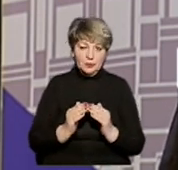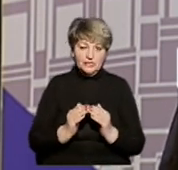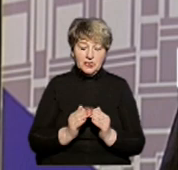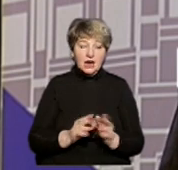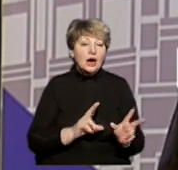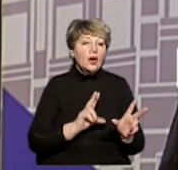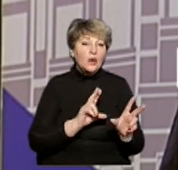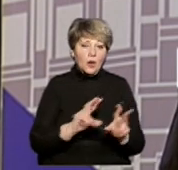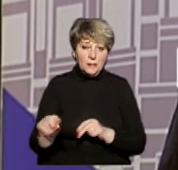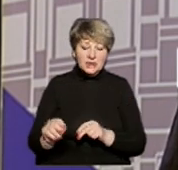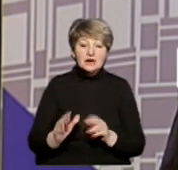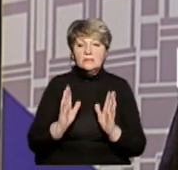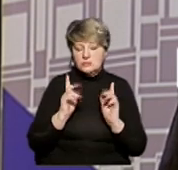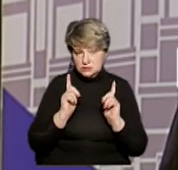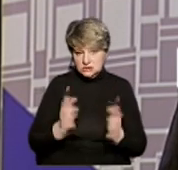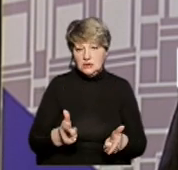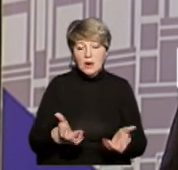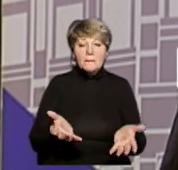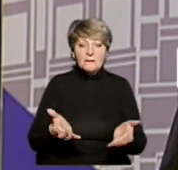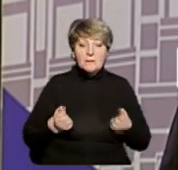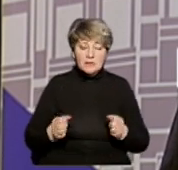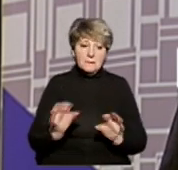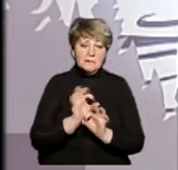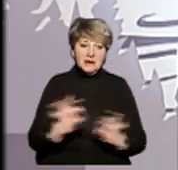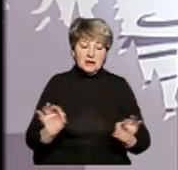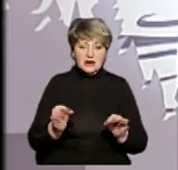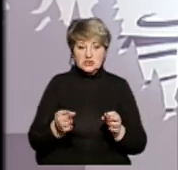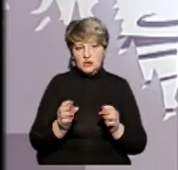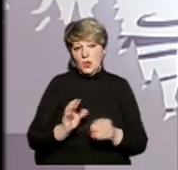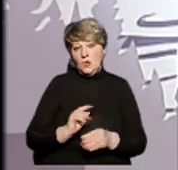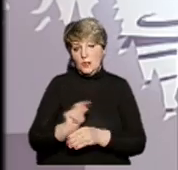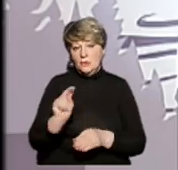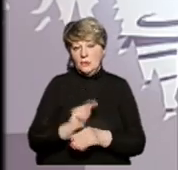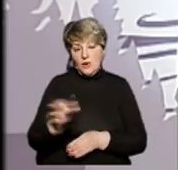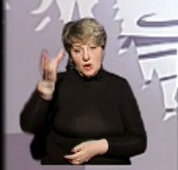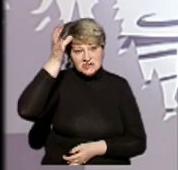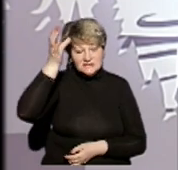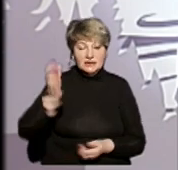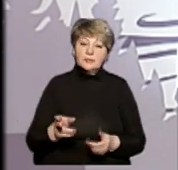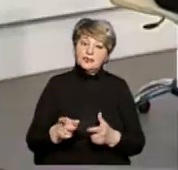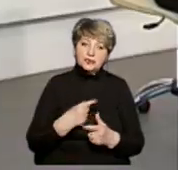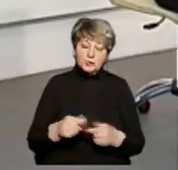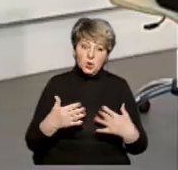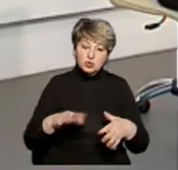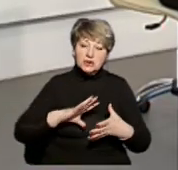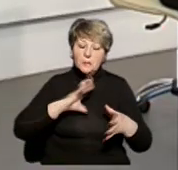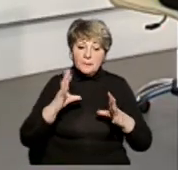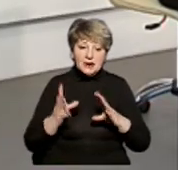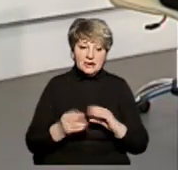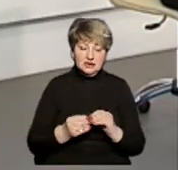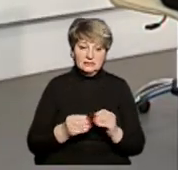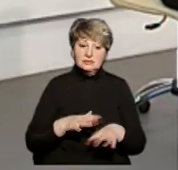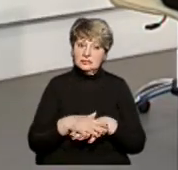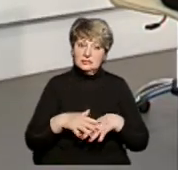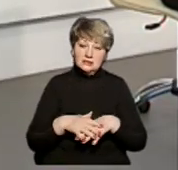я обіцяю, здатні надати прекрасну, гарну освіту. Пані Ірино, чи вже підраховували, скільки із